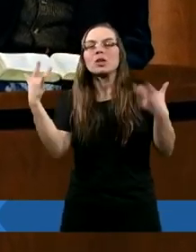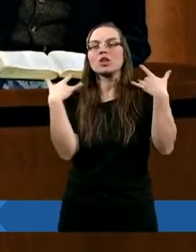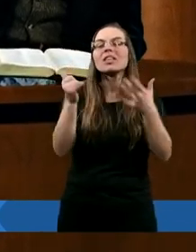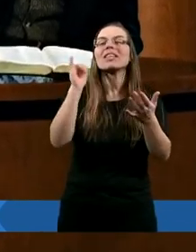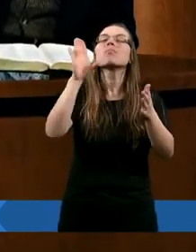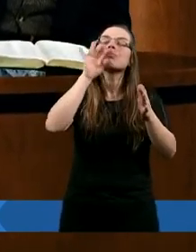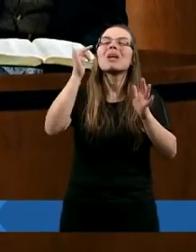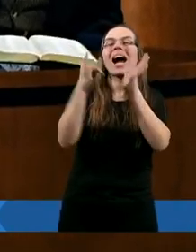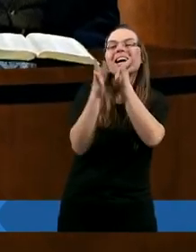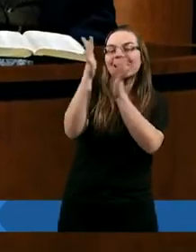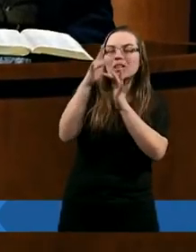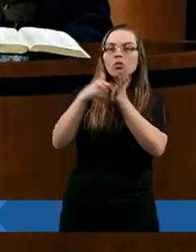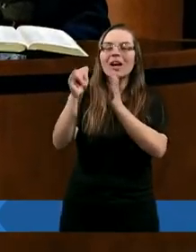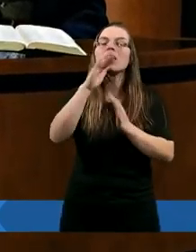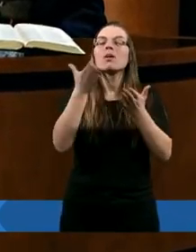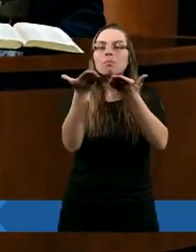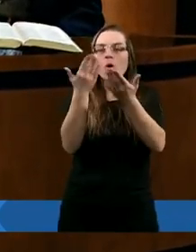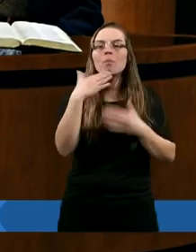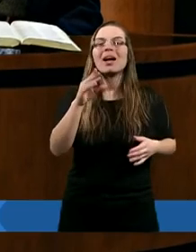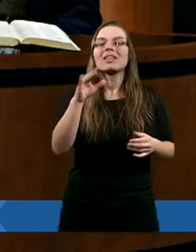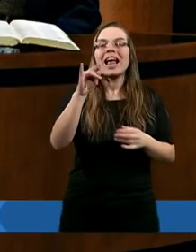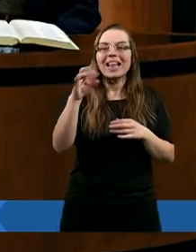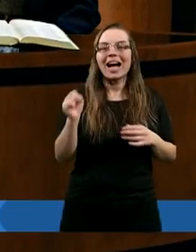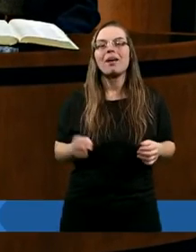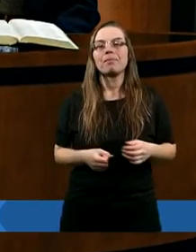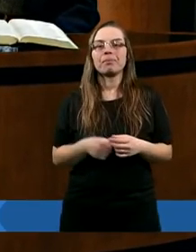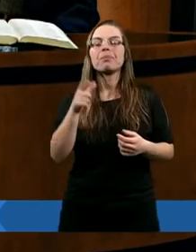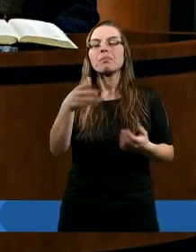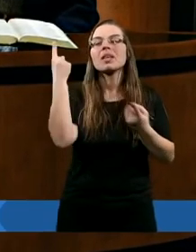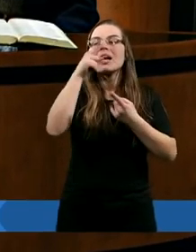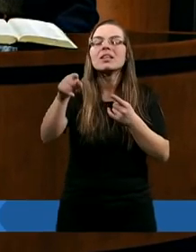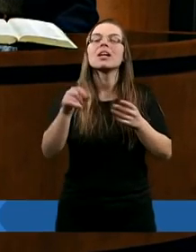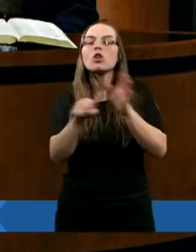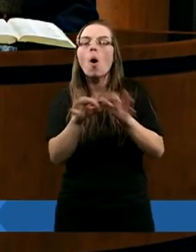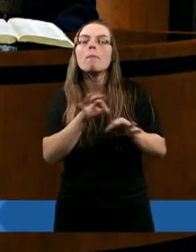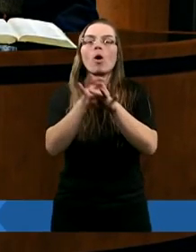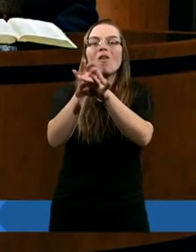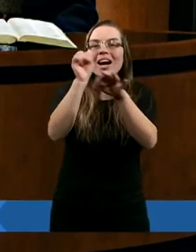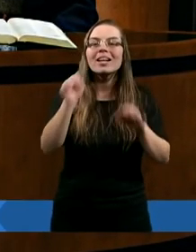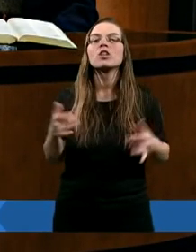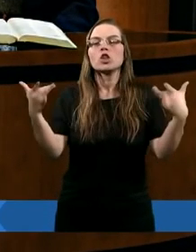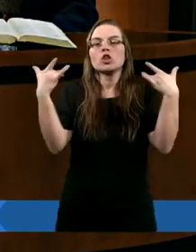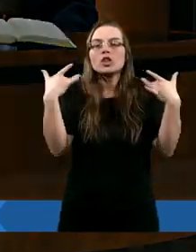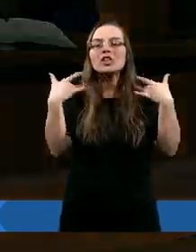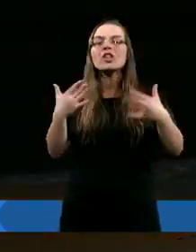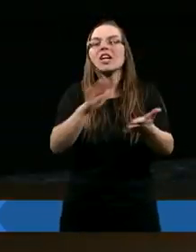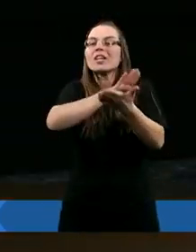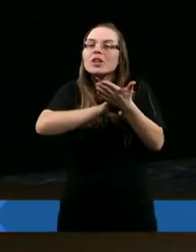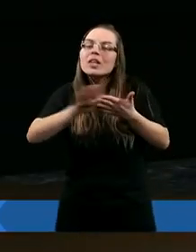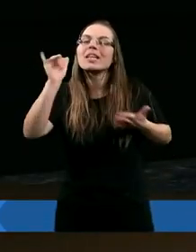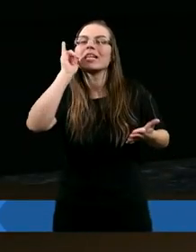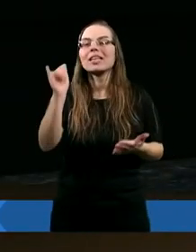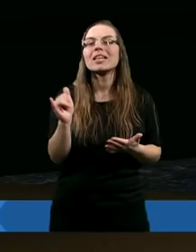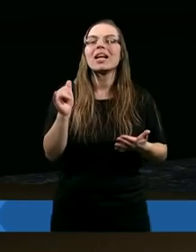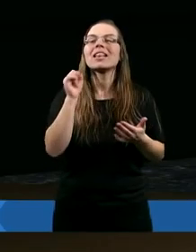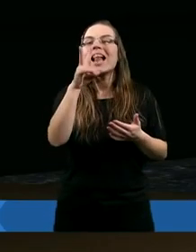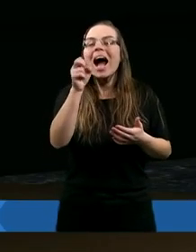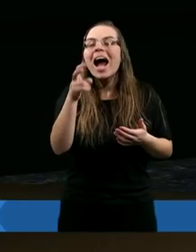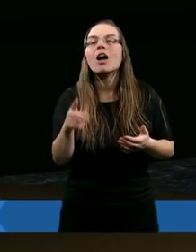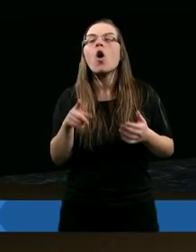jak Chrystus mówi. Bardzo proszę, była myśl. zachęca też do prowadzenia życia czystego i